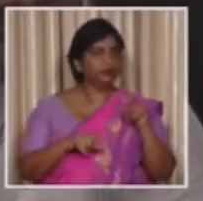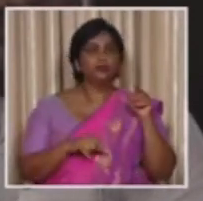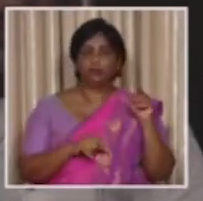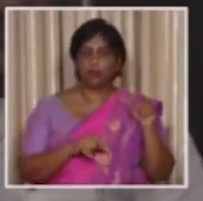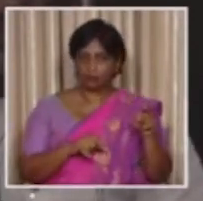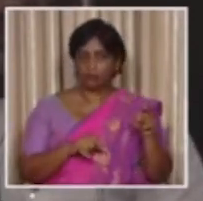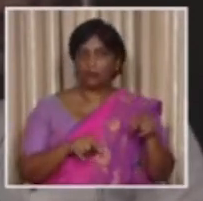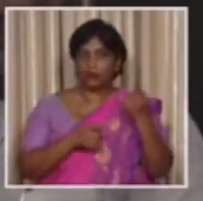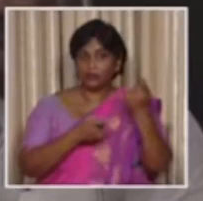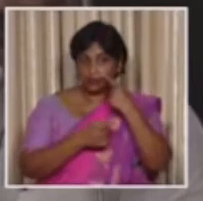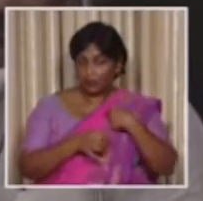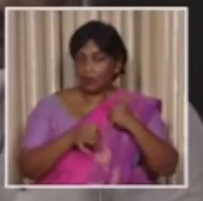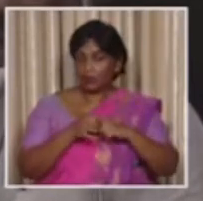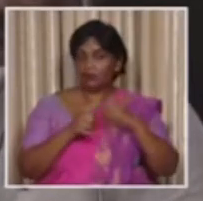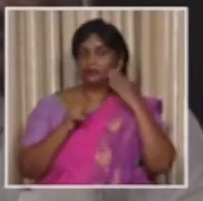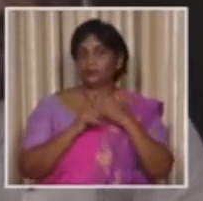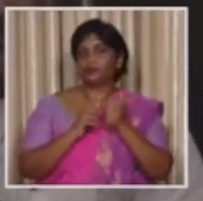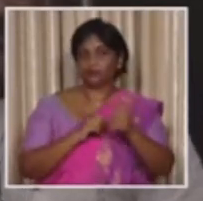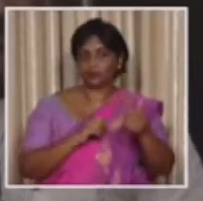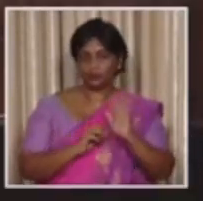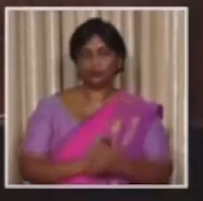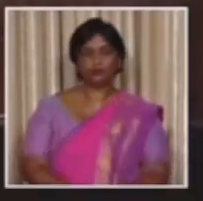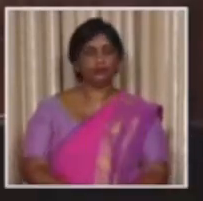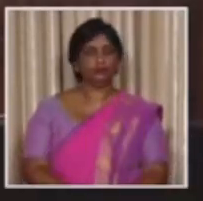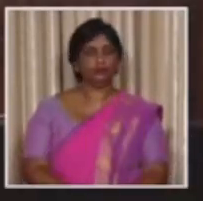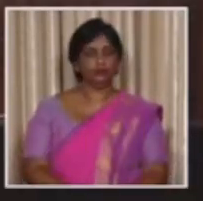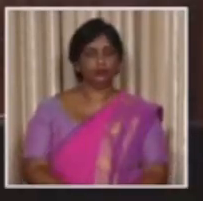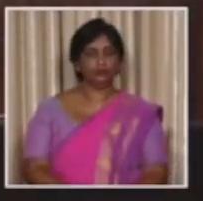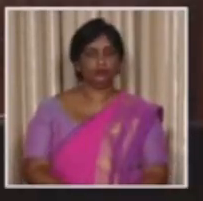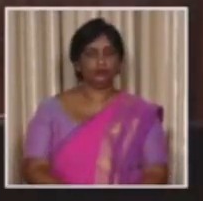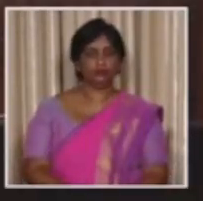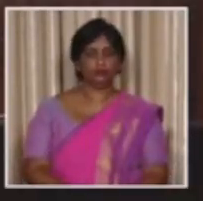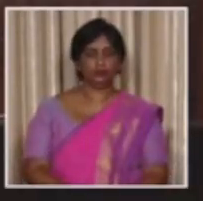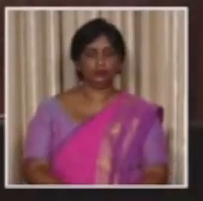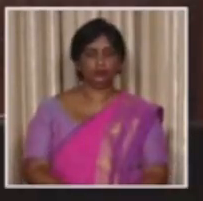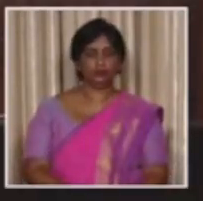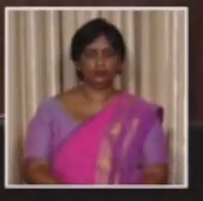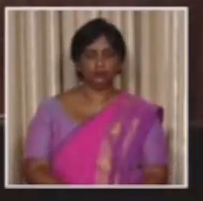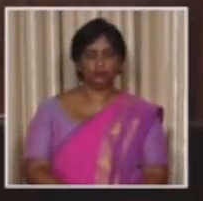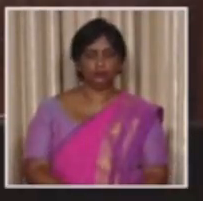ඔබතුමා දැන්ට මතු කරපු ප්‍රශ්නේ පිළිබඳව කටයුතු කරන්නයි කියන්නේ. පැවිලි කර්මාන්ත එමෙතුමා උත්තර දෙන්න ප්‍රශ්නේ. අහන්න අහන්න.